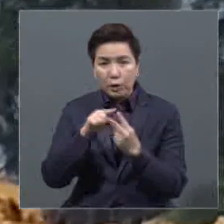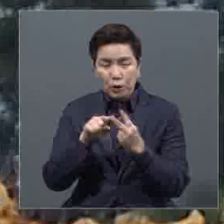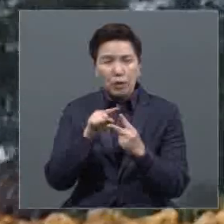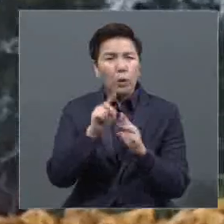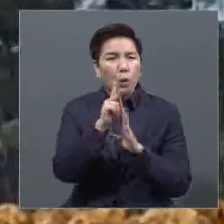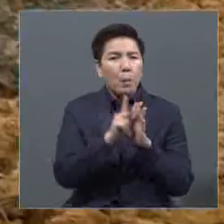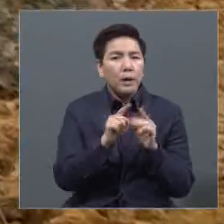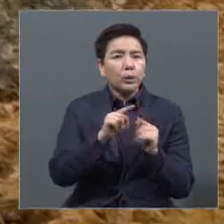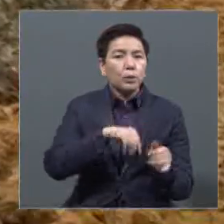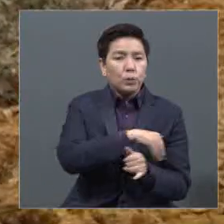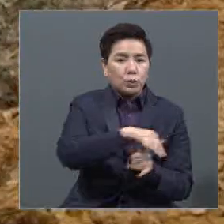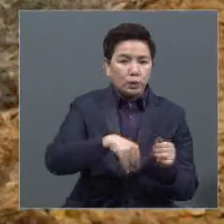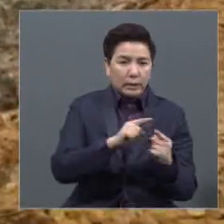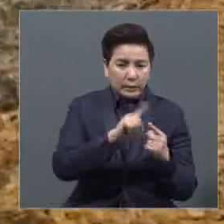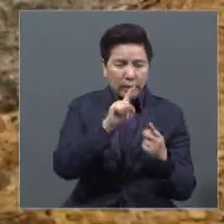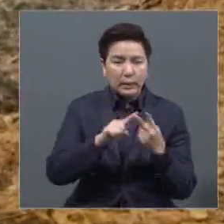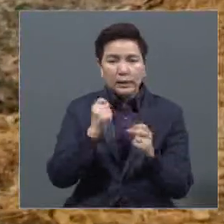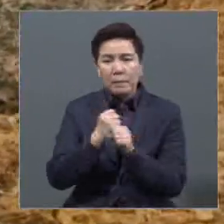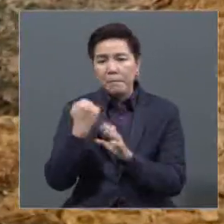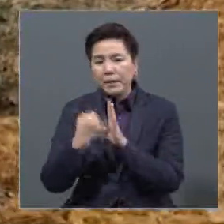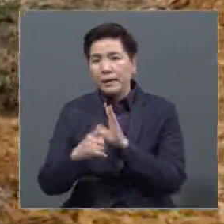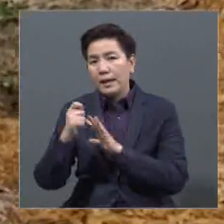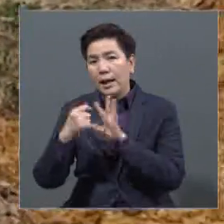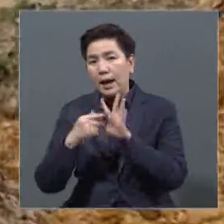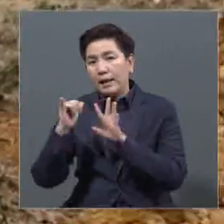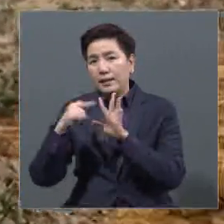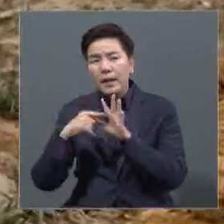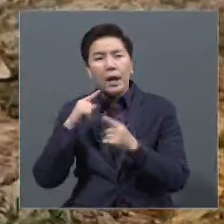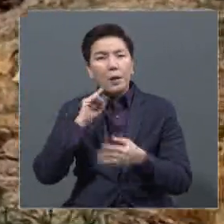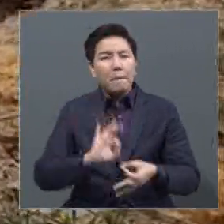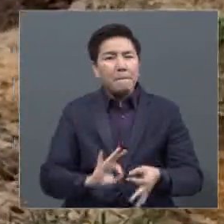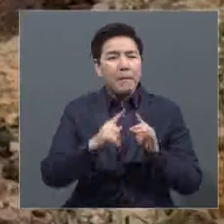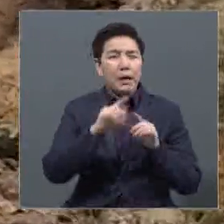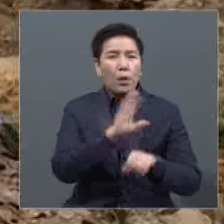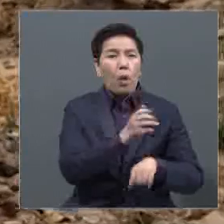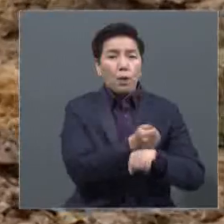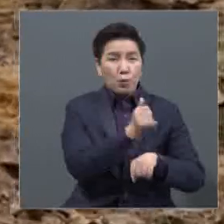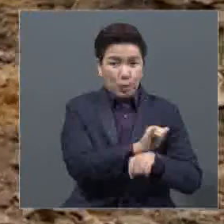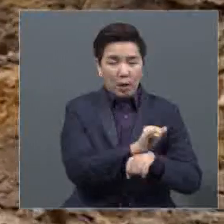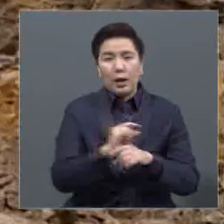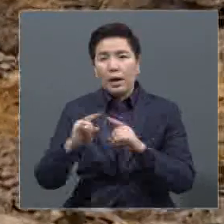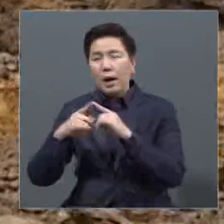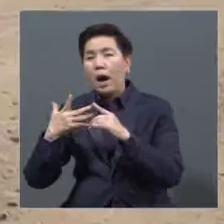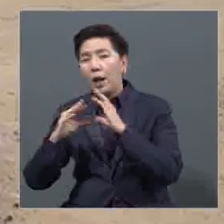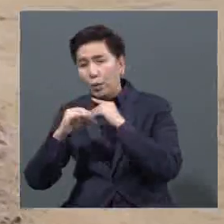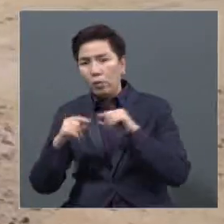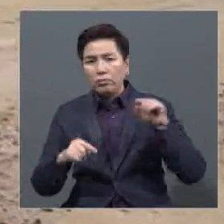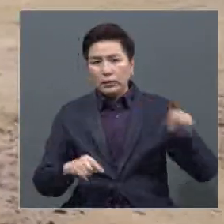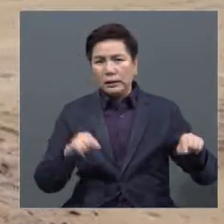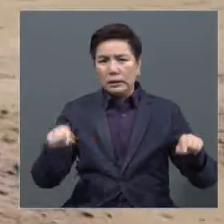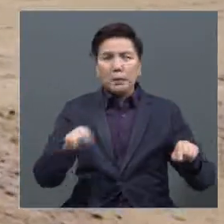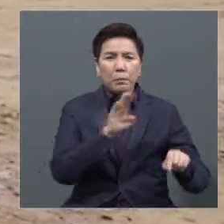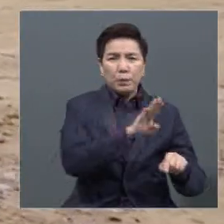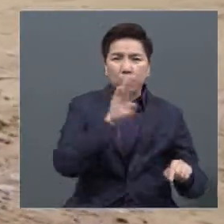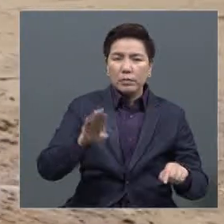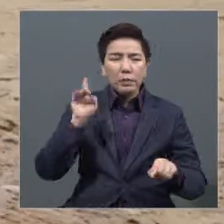กฎหมายสิ่งแวดล้อมและคดีอาญารวมถึงคดีเพลิงไหม้ที่อำเภอภาชีแล้วก็ที่อำเภอบ้านค่ายที่จังหวัดระยองแห่งนี้ด้วยเพราะฉะนั้นเดี๋ยวจะต้อง